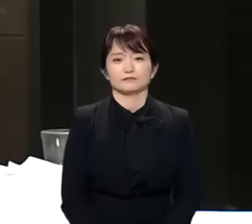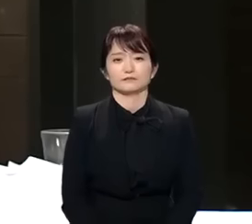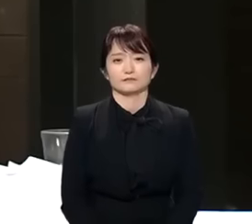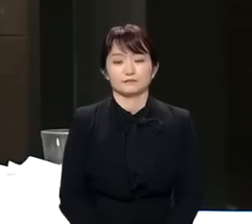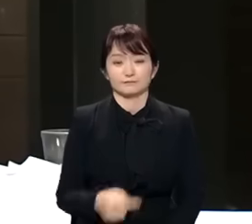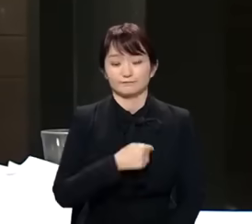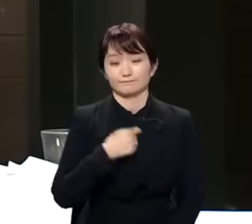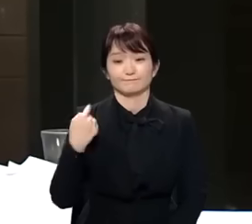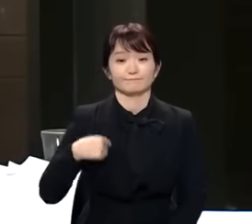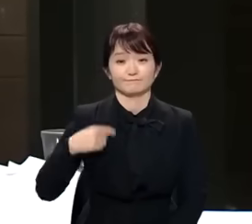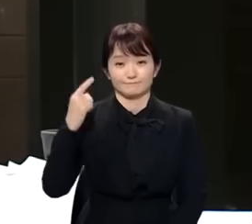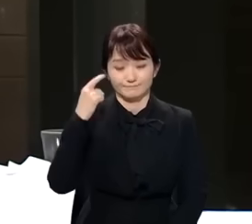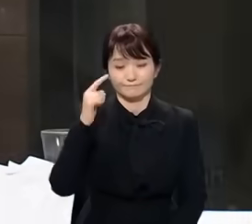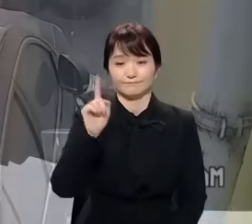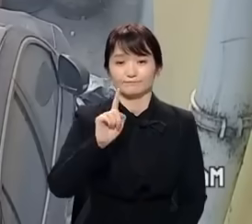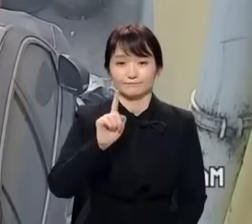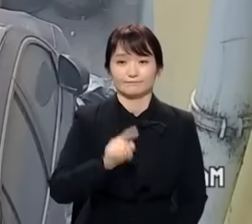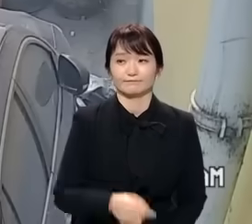중국으로 가보시죠.